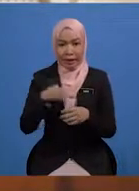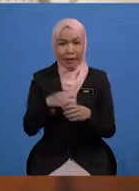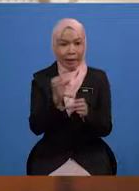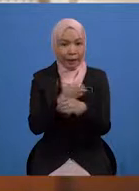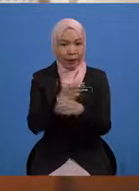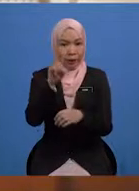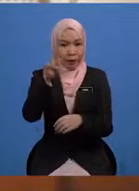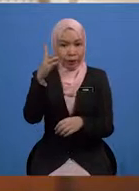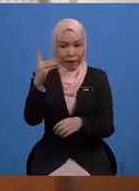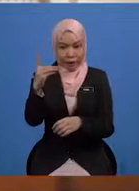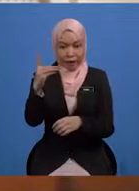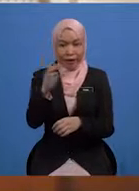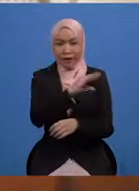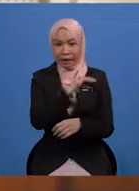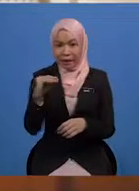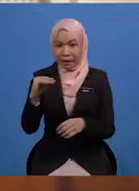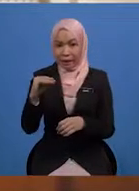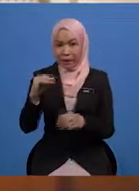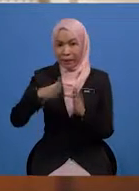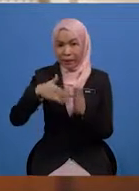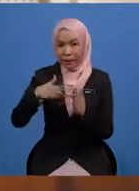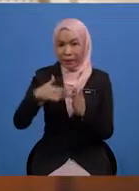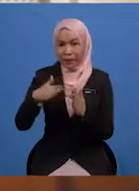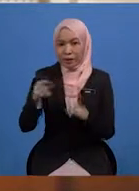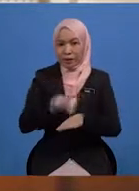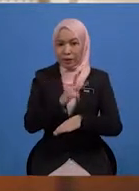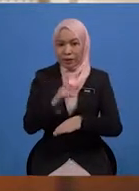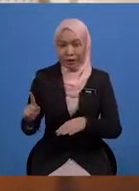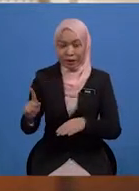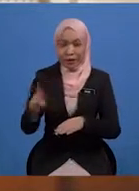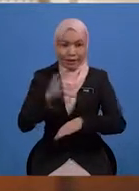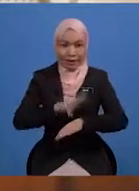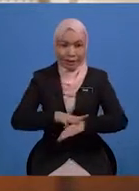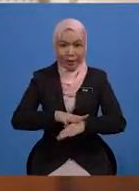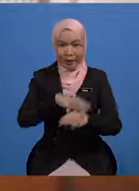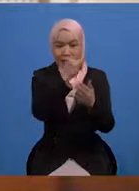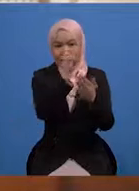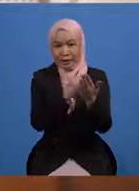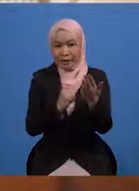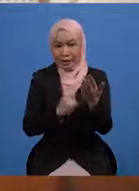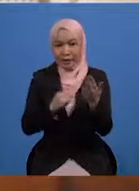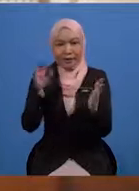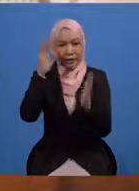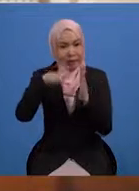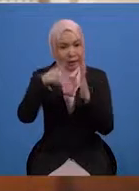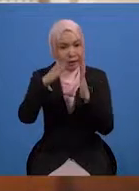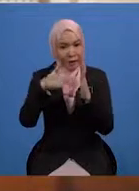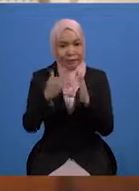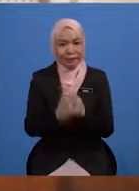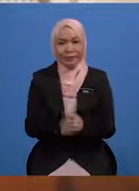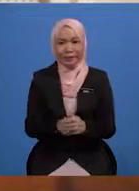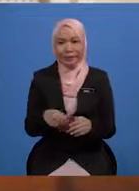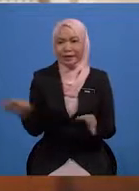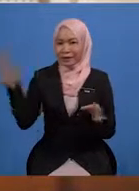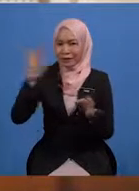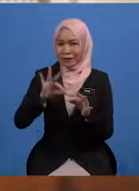berus selalunya diperlukan semasa menghasilkan seni catan. Namun kini, sesuai dengan